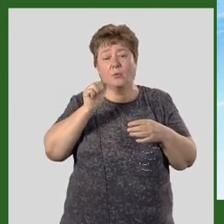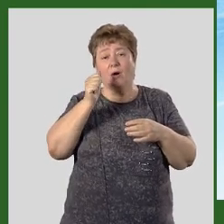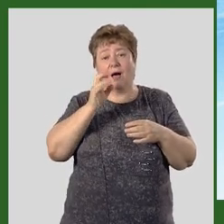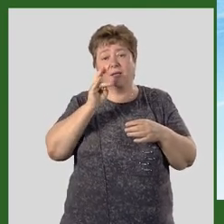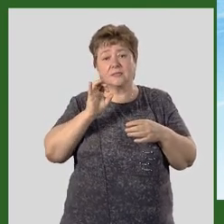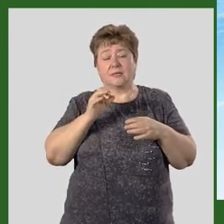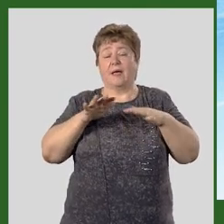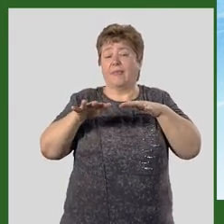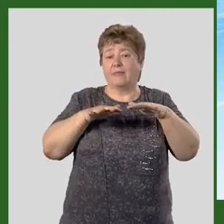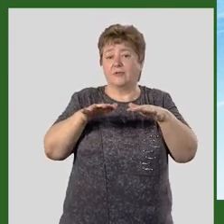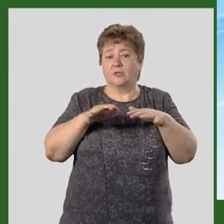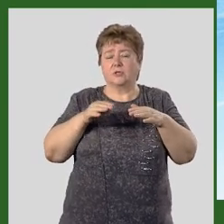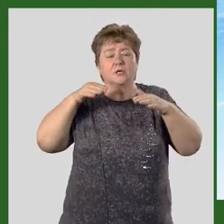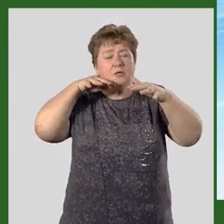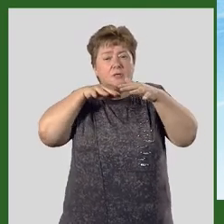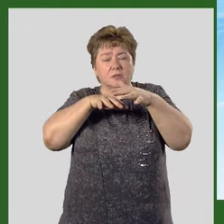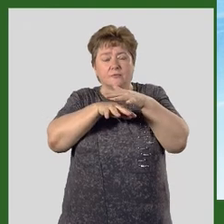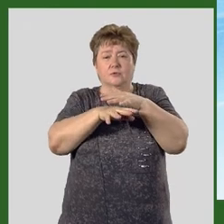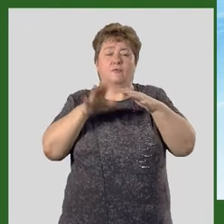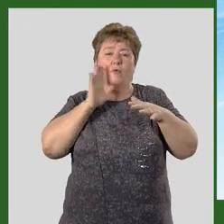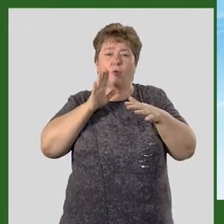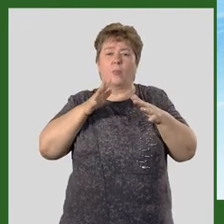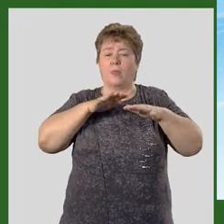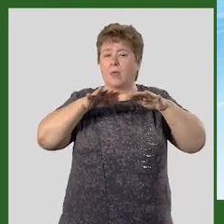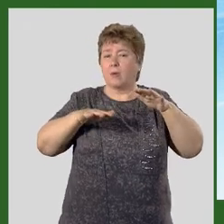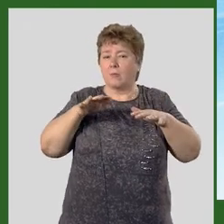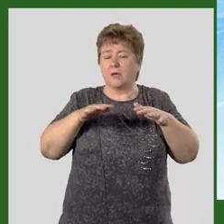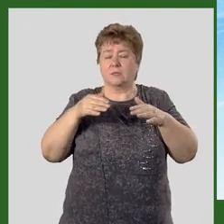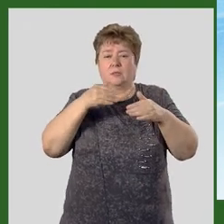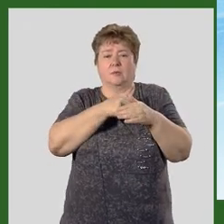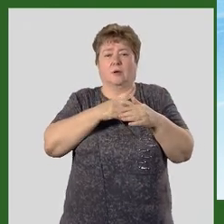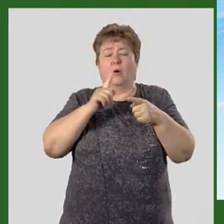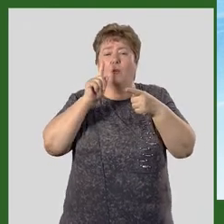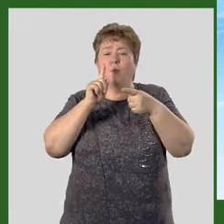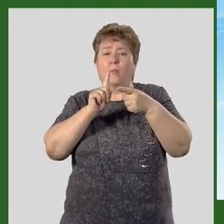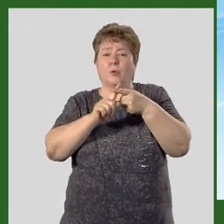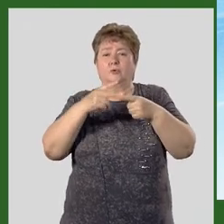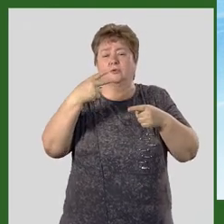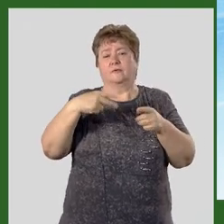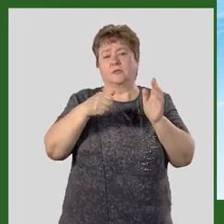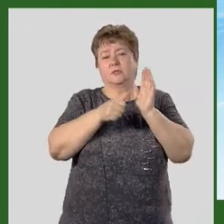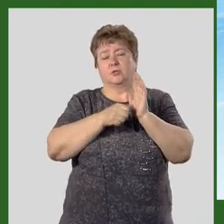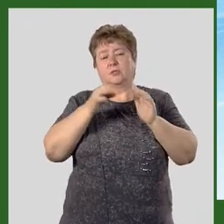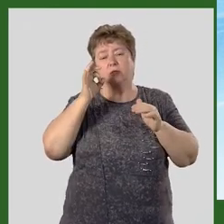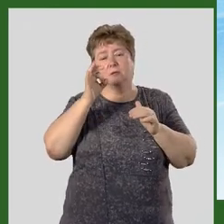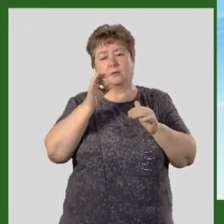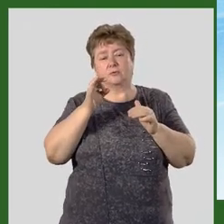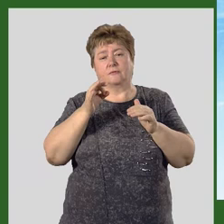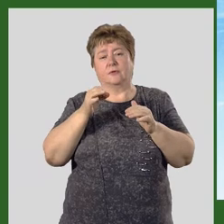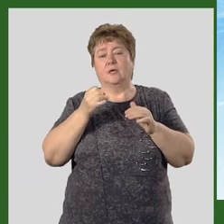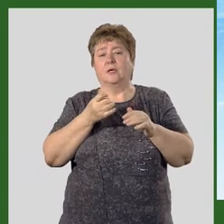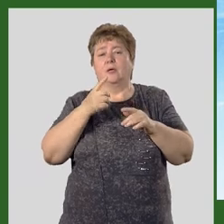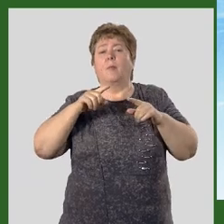течение движется сквозь водные массы с температурой плюс 26 градусов,